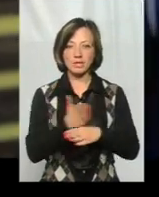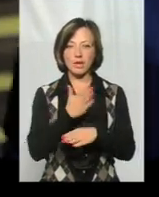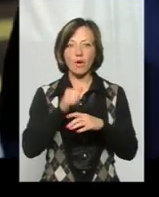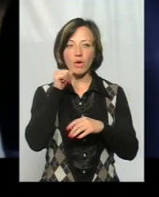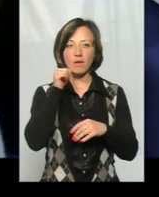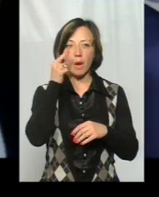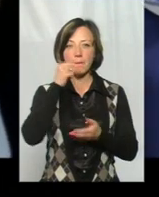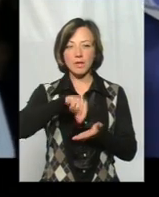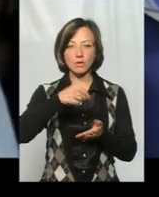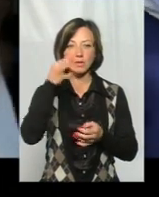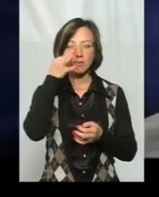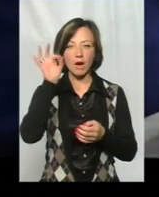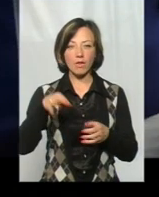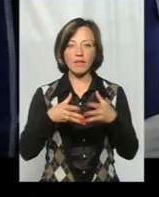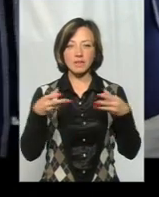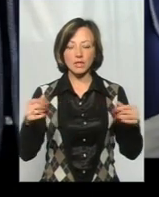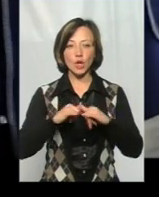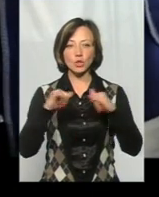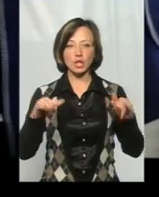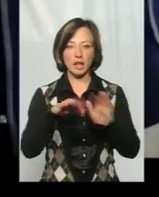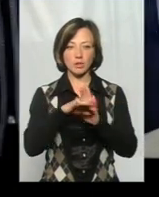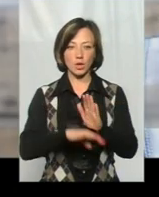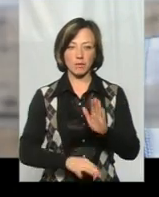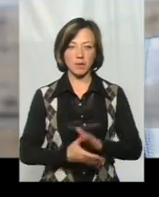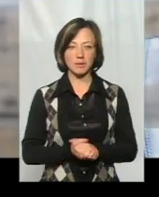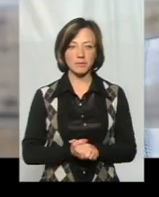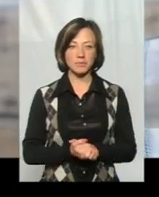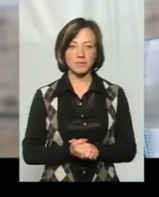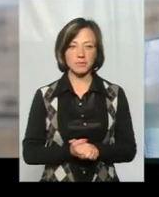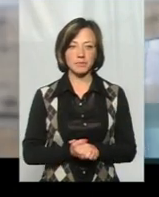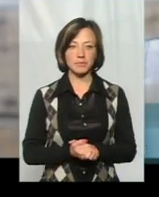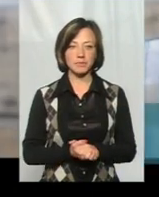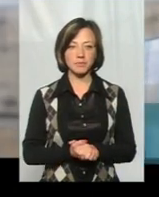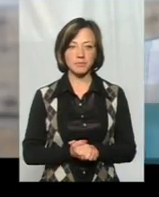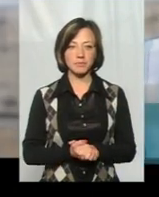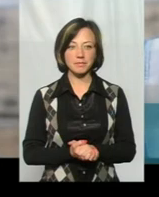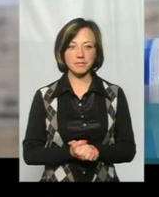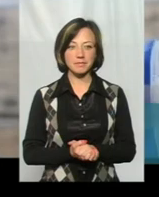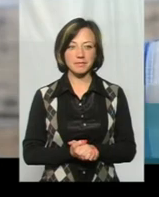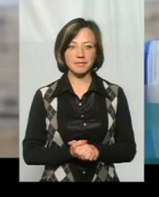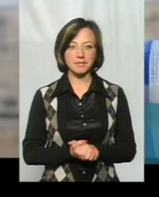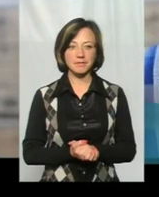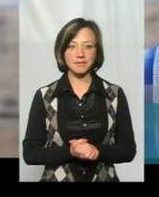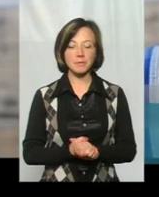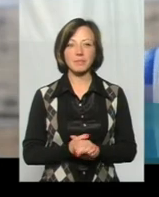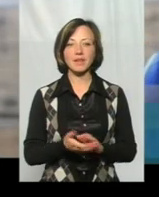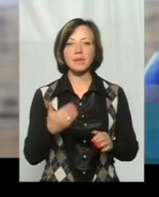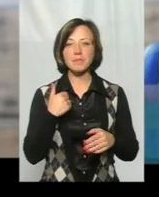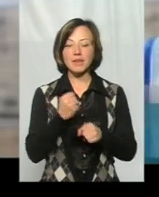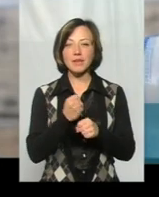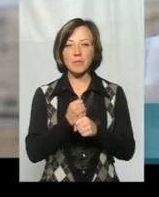горіхово-медових смаколиків. Навесні розширили асортимент. Ми робимо ділку, як ми її називаємо.